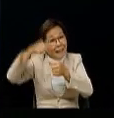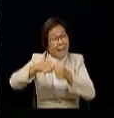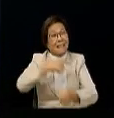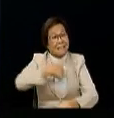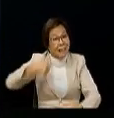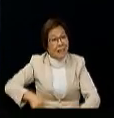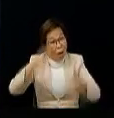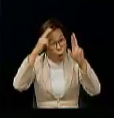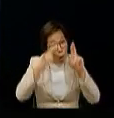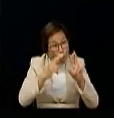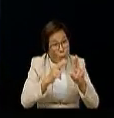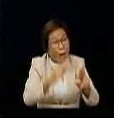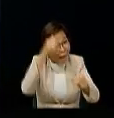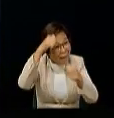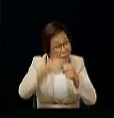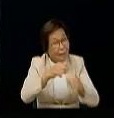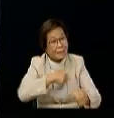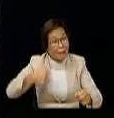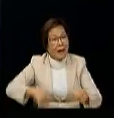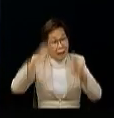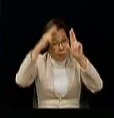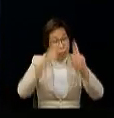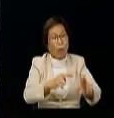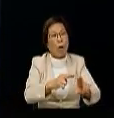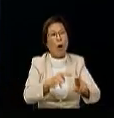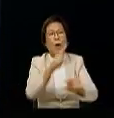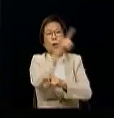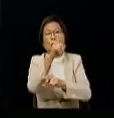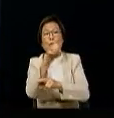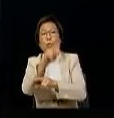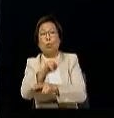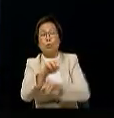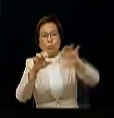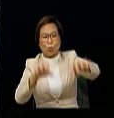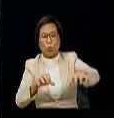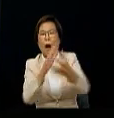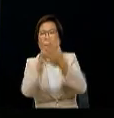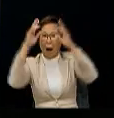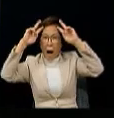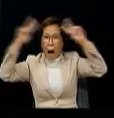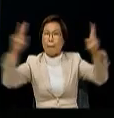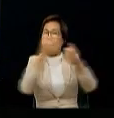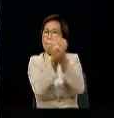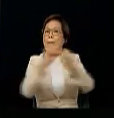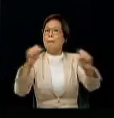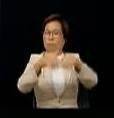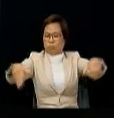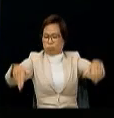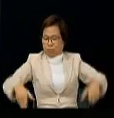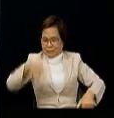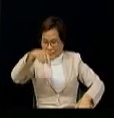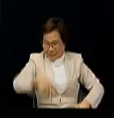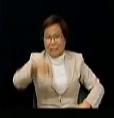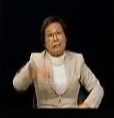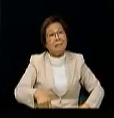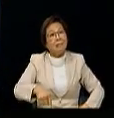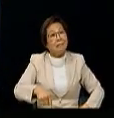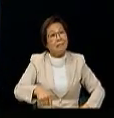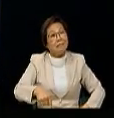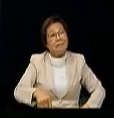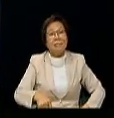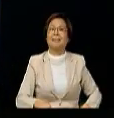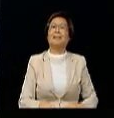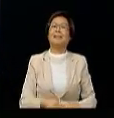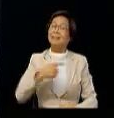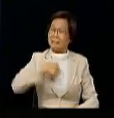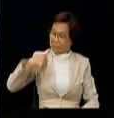menghormati zona aman bebas yang kecuali ini eh di kawasan kita ini bukan saja